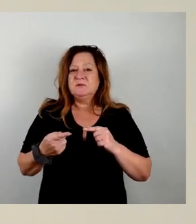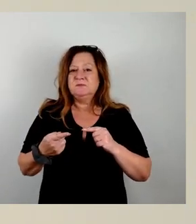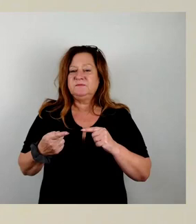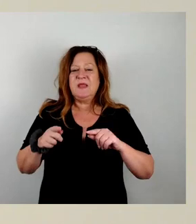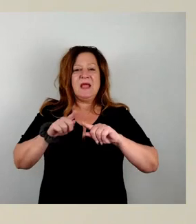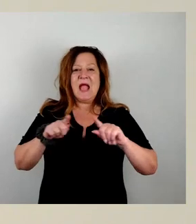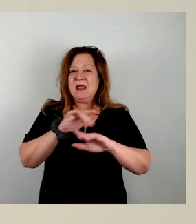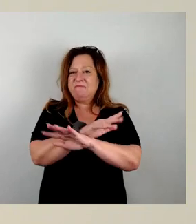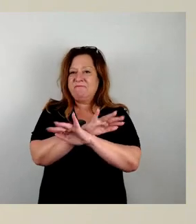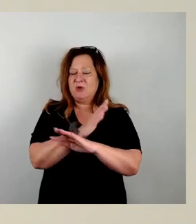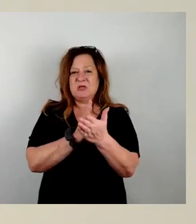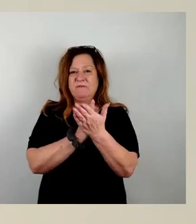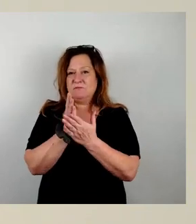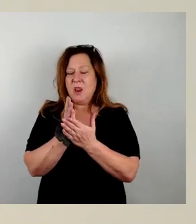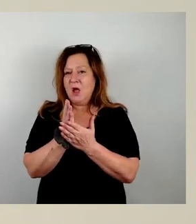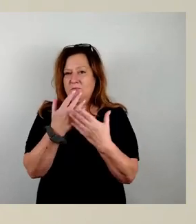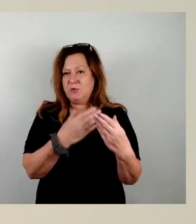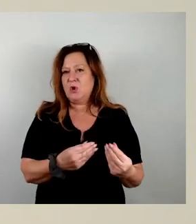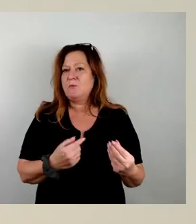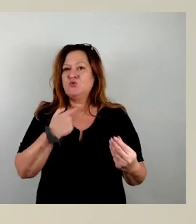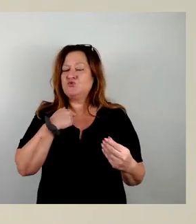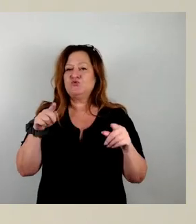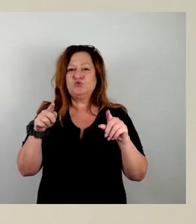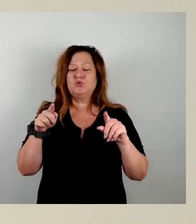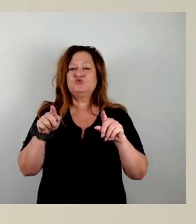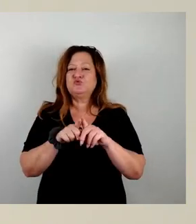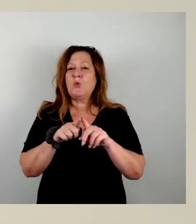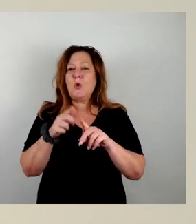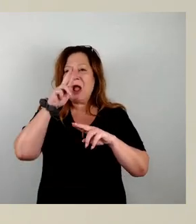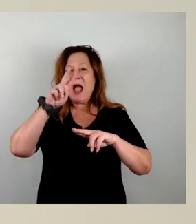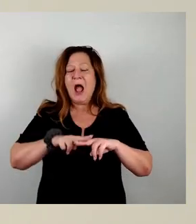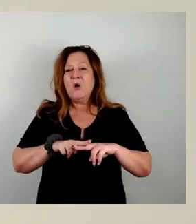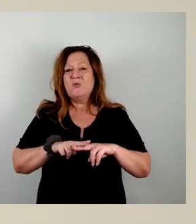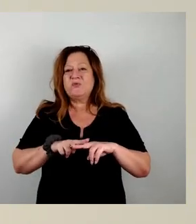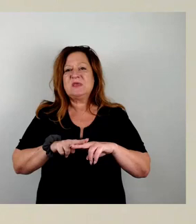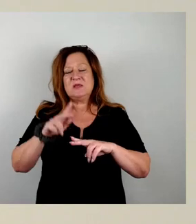Wirtschaftsplan, der zustimmungsfähig ist, seitens sozusagen der Konzernmutter